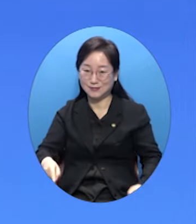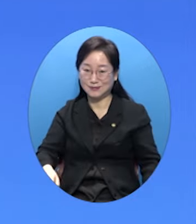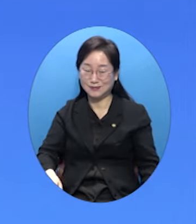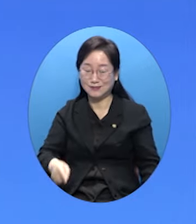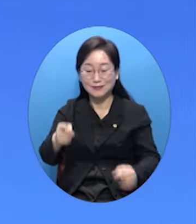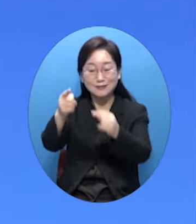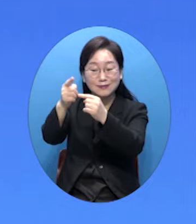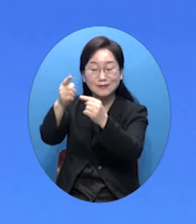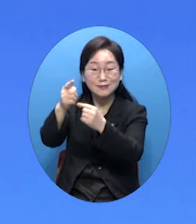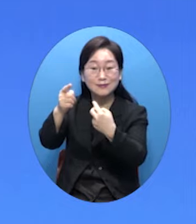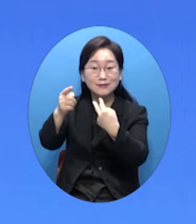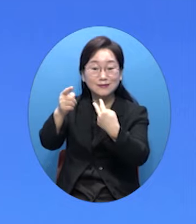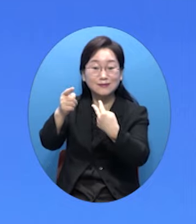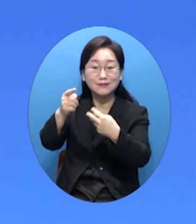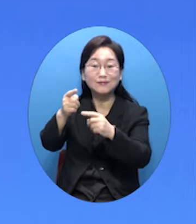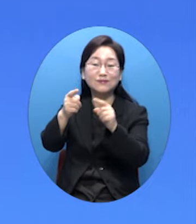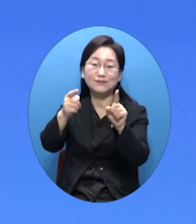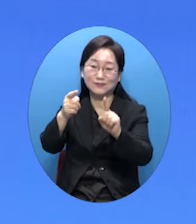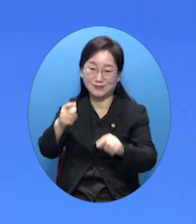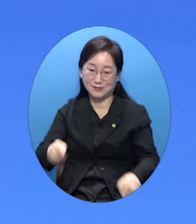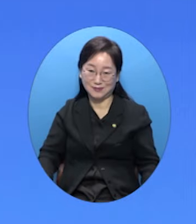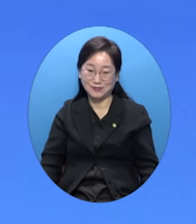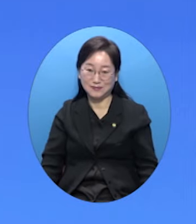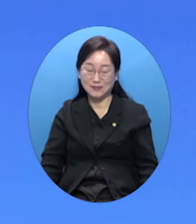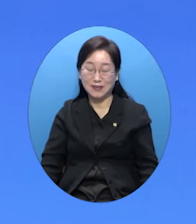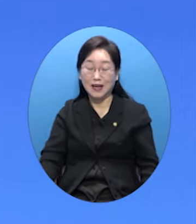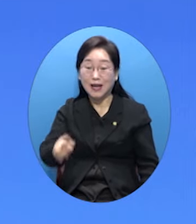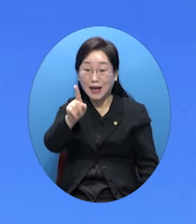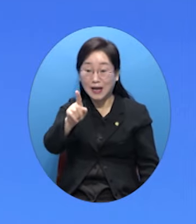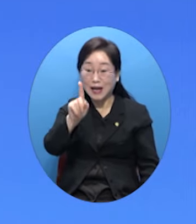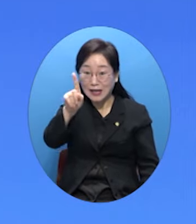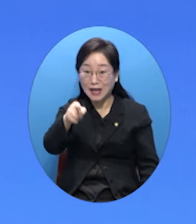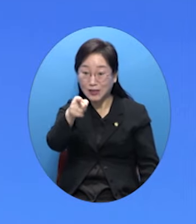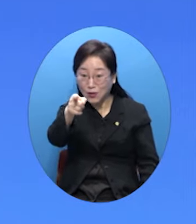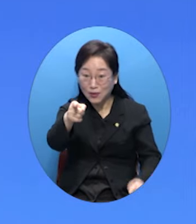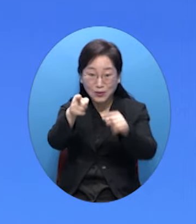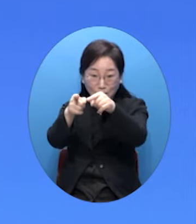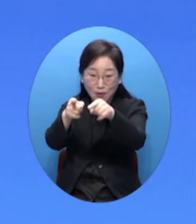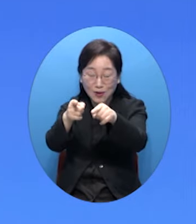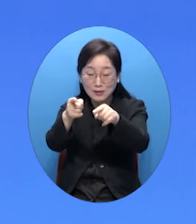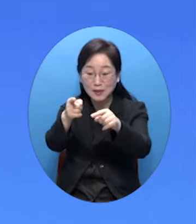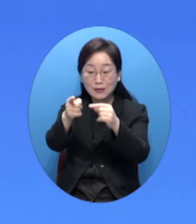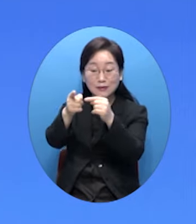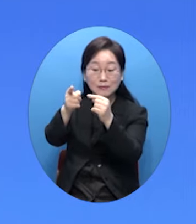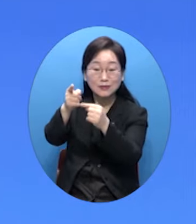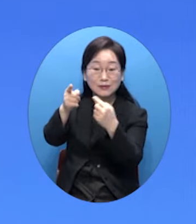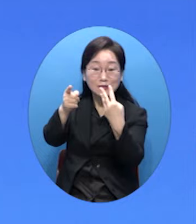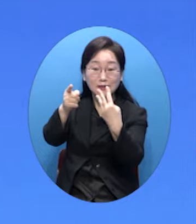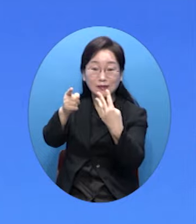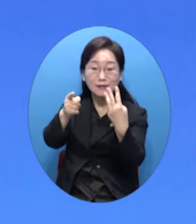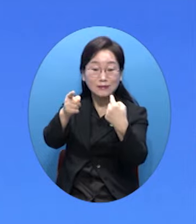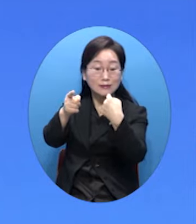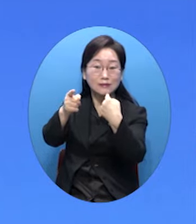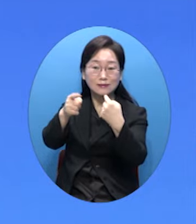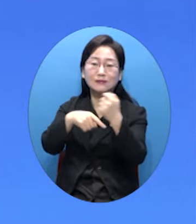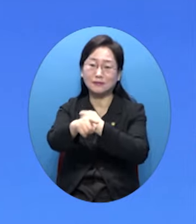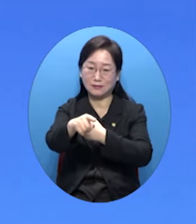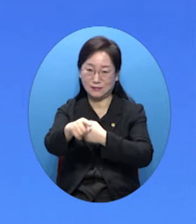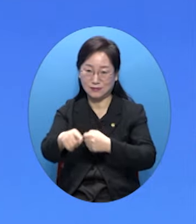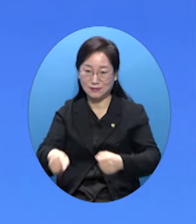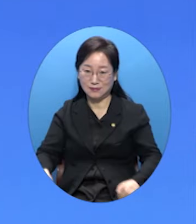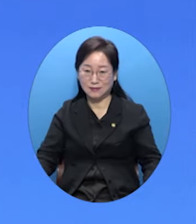셋이 나를 가리키고 있어요. 보세요. 하나는 당신이 잘못했는데 세 손가락은 당신이 잘못했다고 그랬습니다. 말하고 있는 것인데